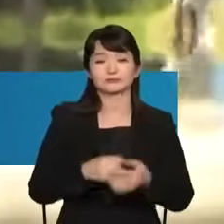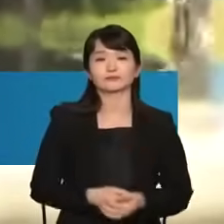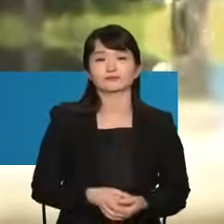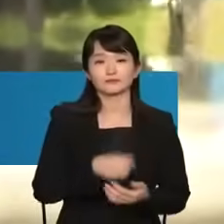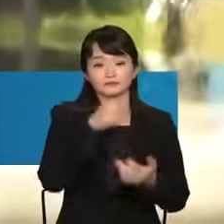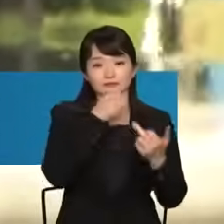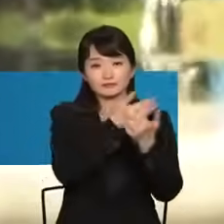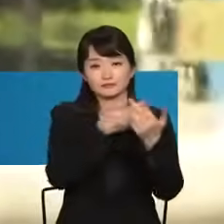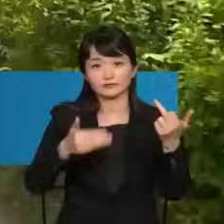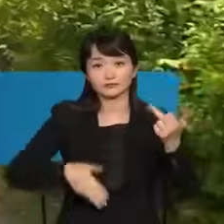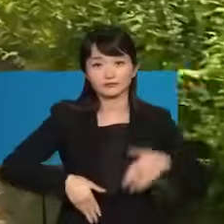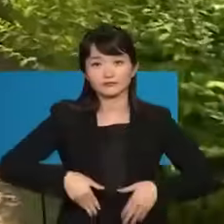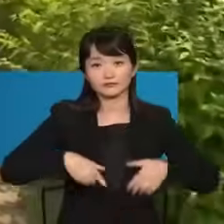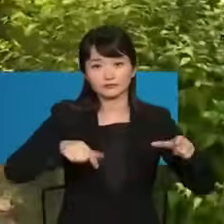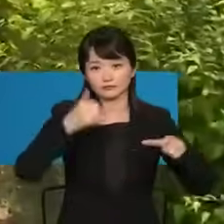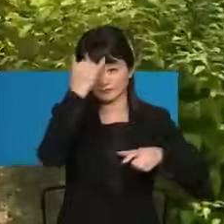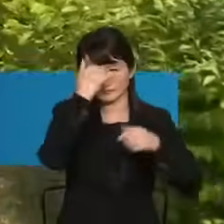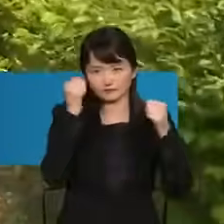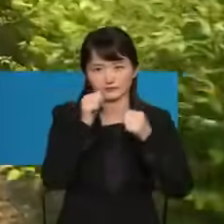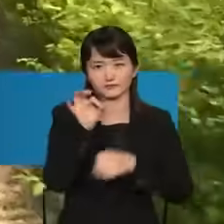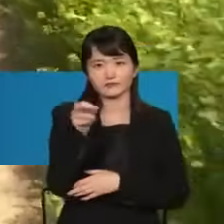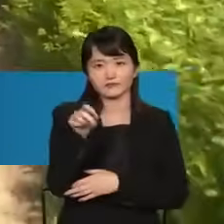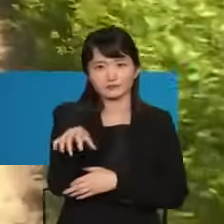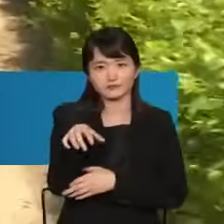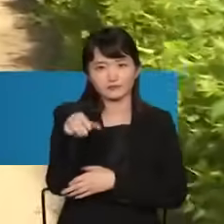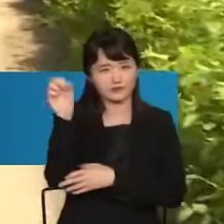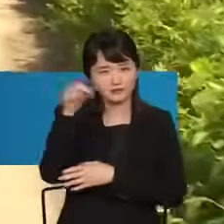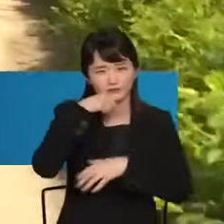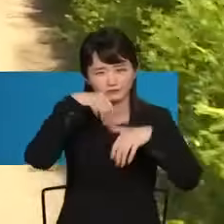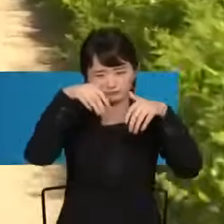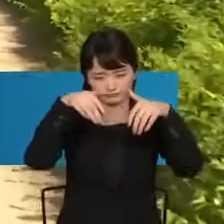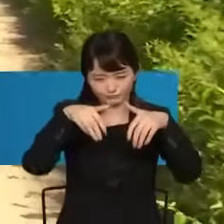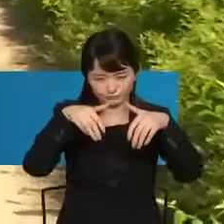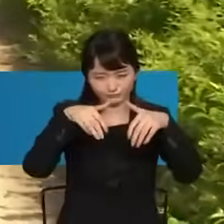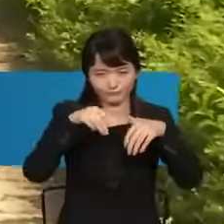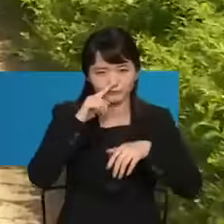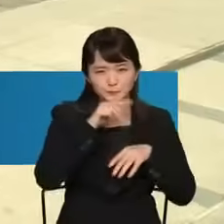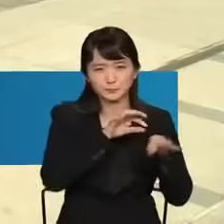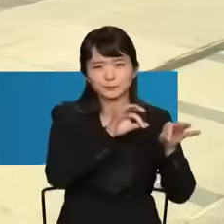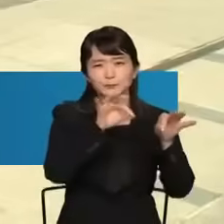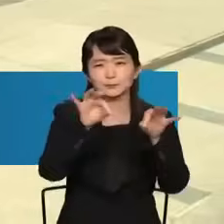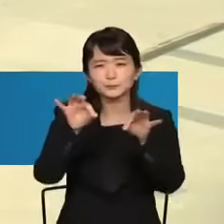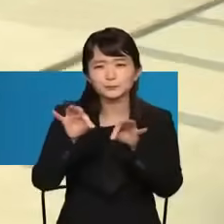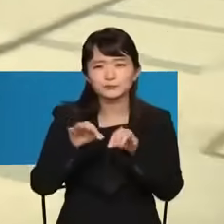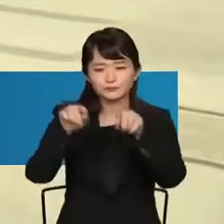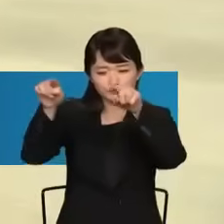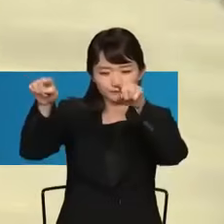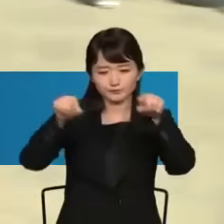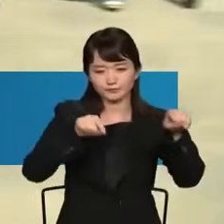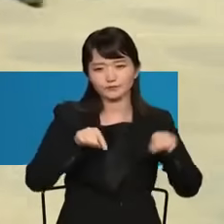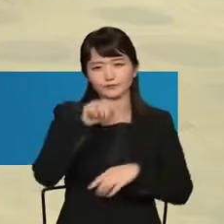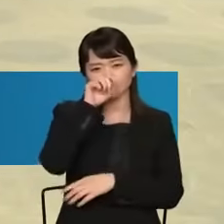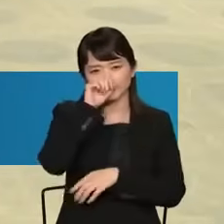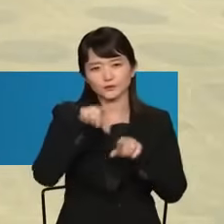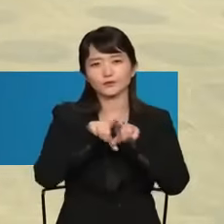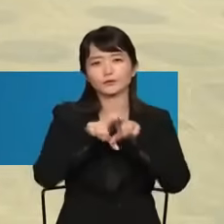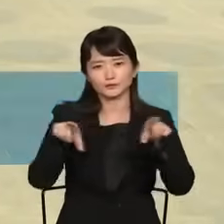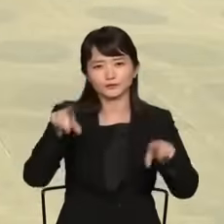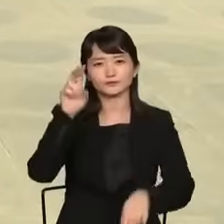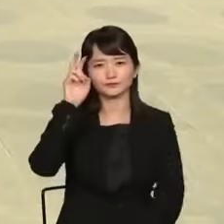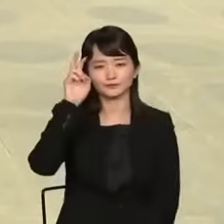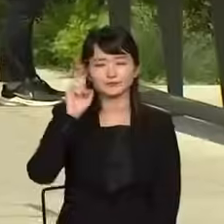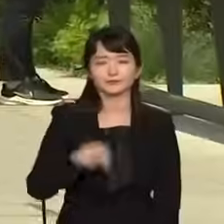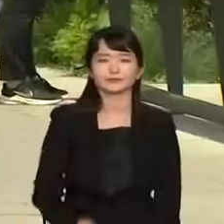비슷하겠습니다. 강원 남부와 충북, 영남 내륙에는 소나기가 오는 곳이 있겠습니다. 미세먼지 농도는 전국이 좋음에서 보통일 거란